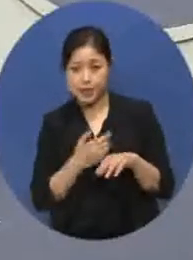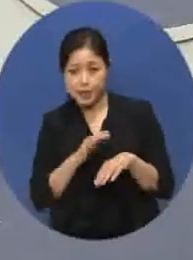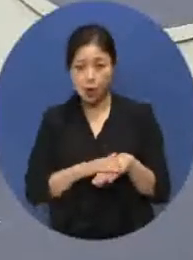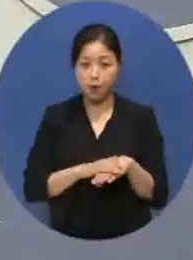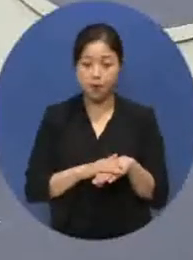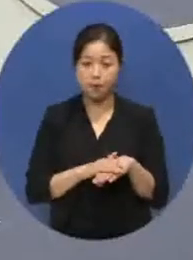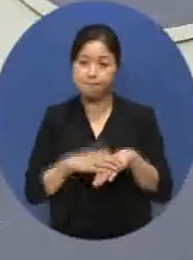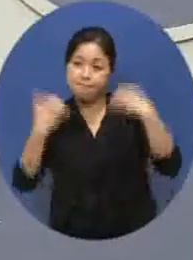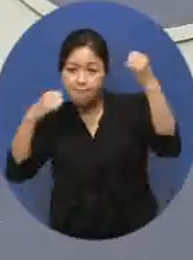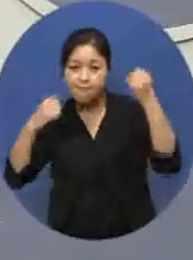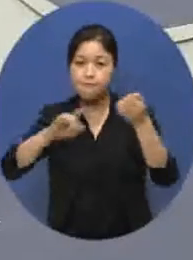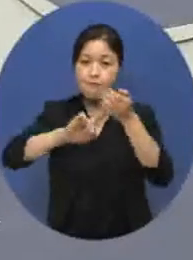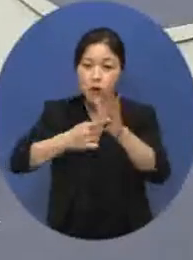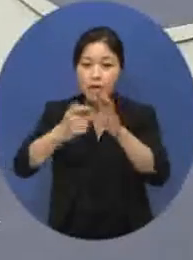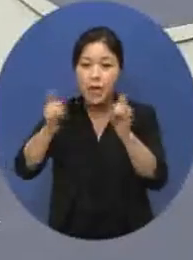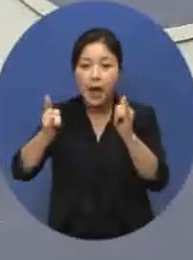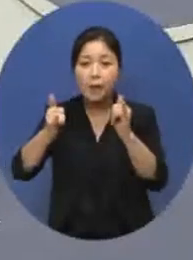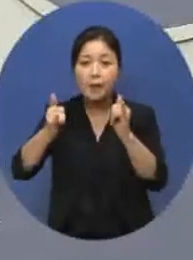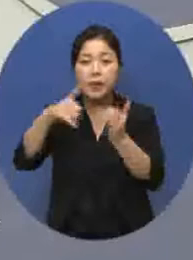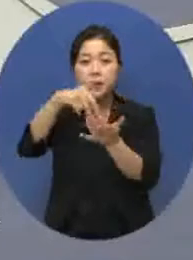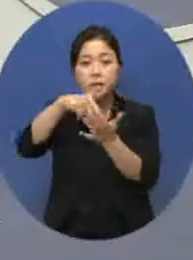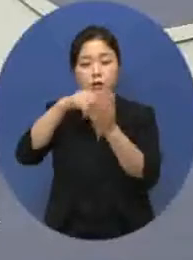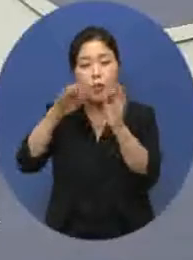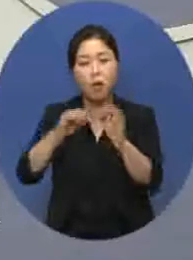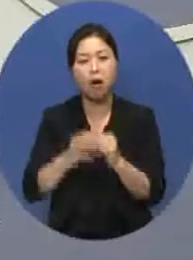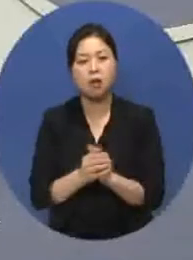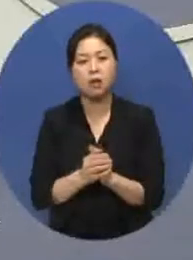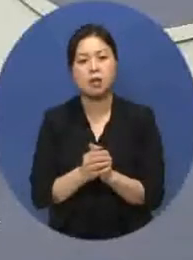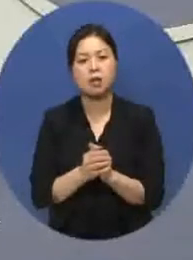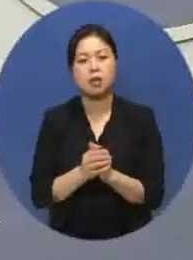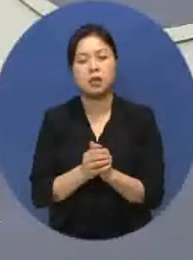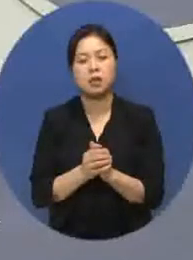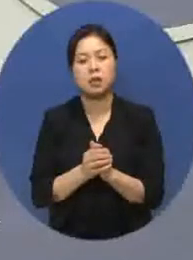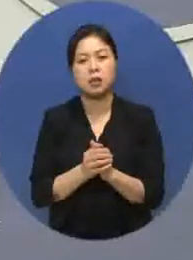생산하는 예술인 당사자 입장에서 보면 이용할 수 있는